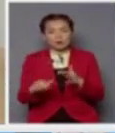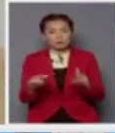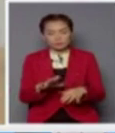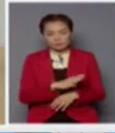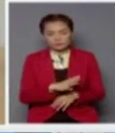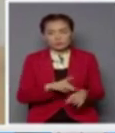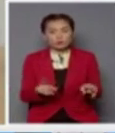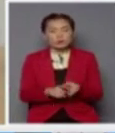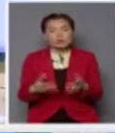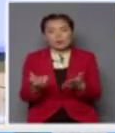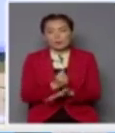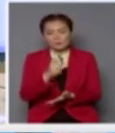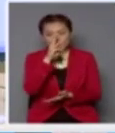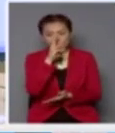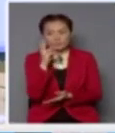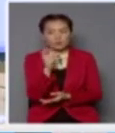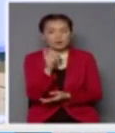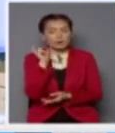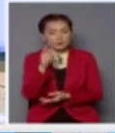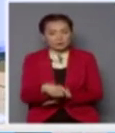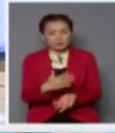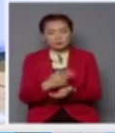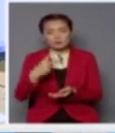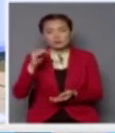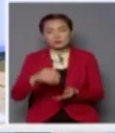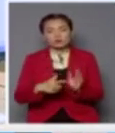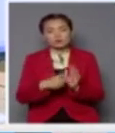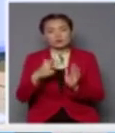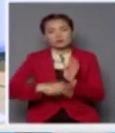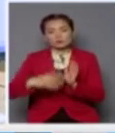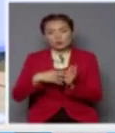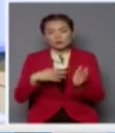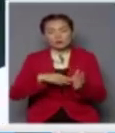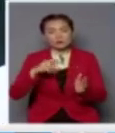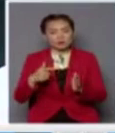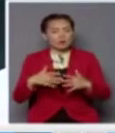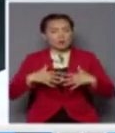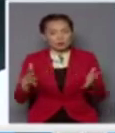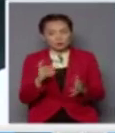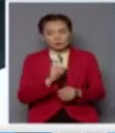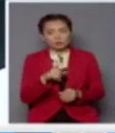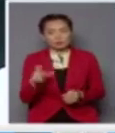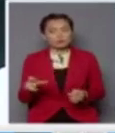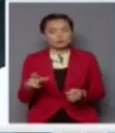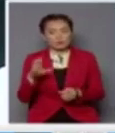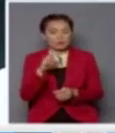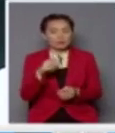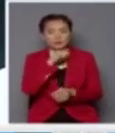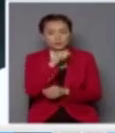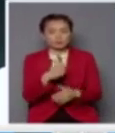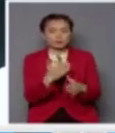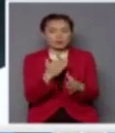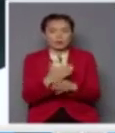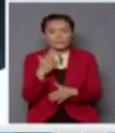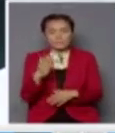тапсырыпты. Алайда табыс көлемі жан басына шаққанда 20789 теңгеден асқан жағдайда база арқылы